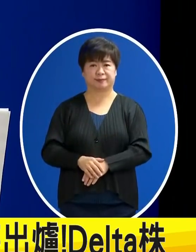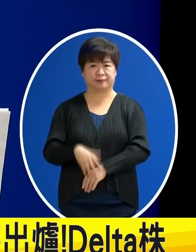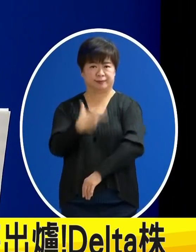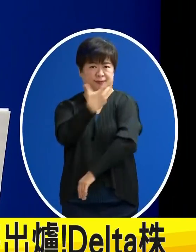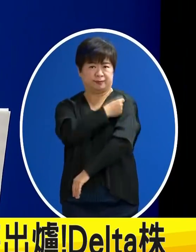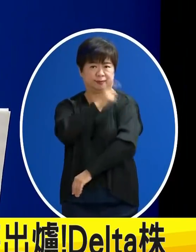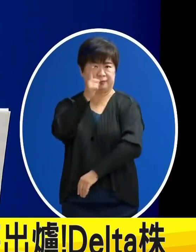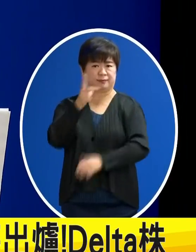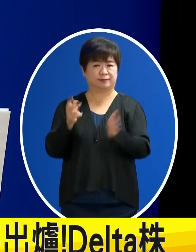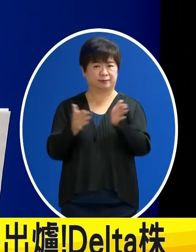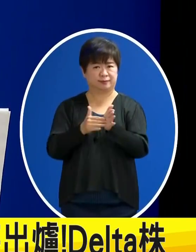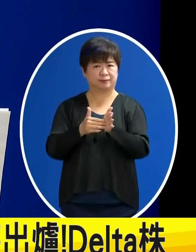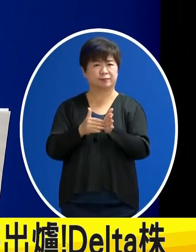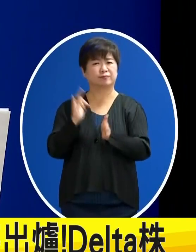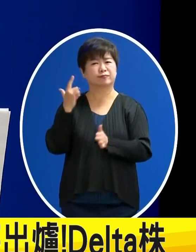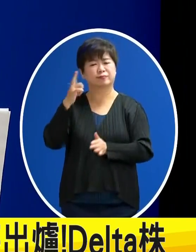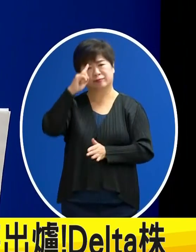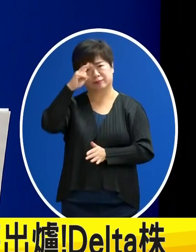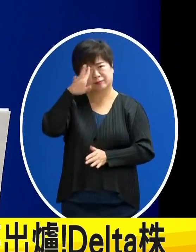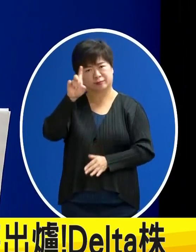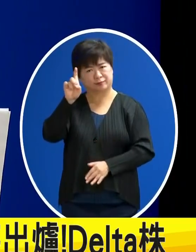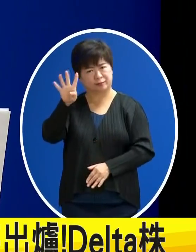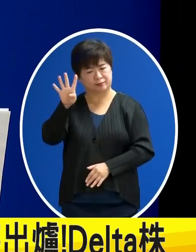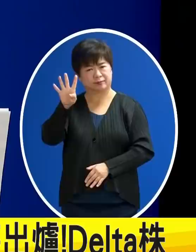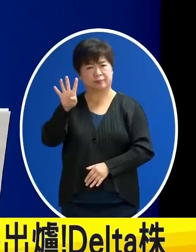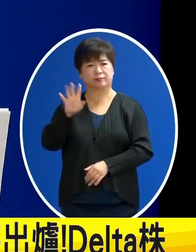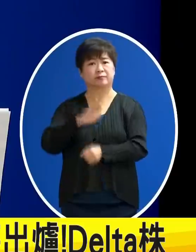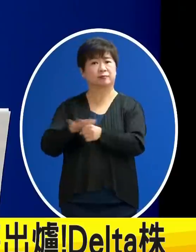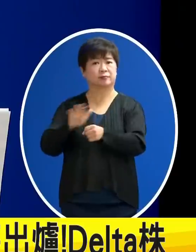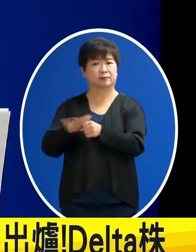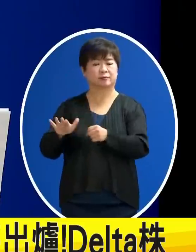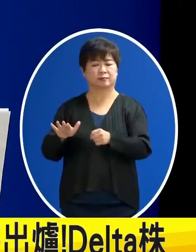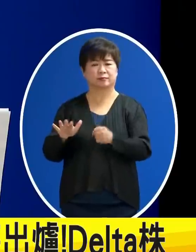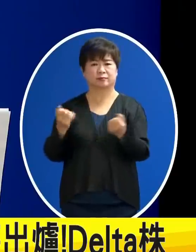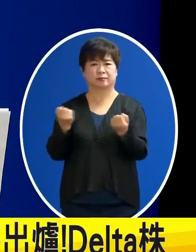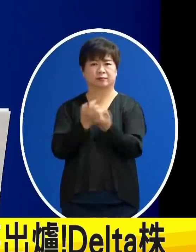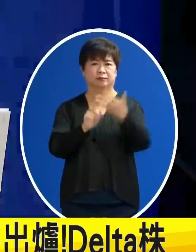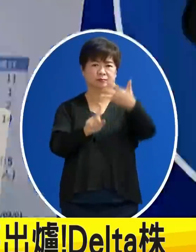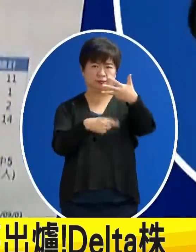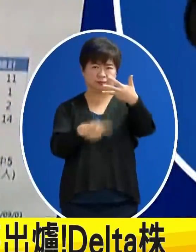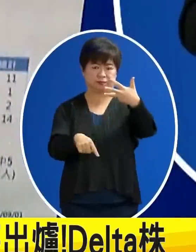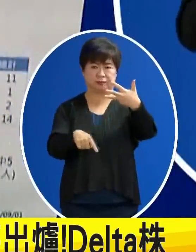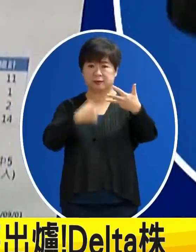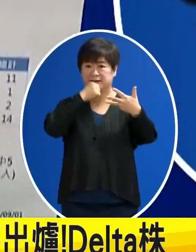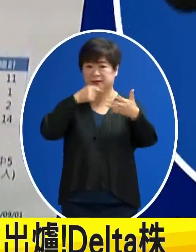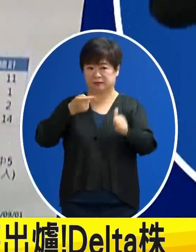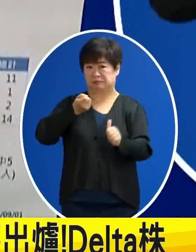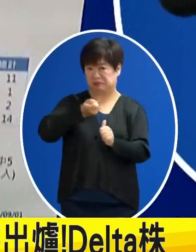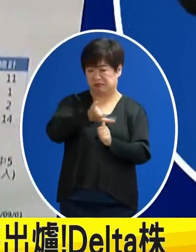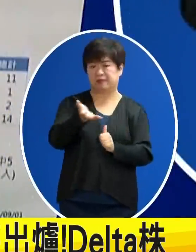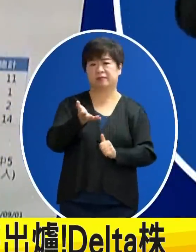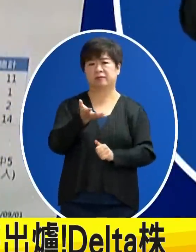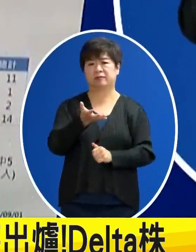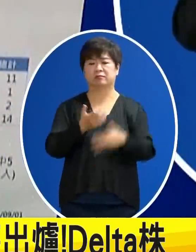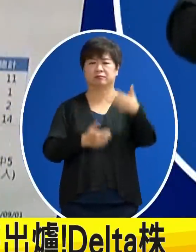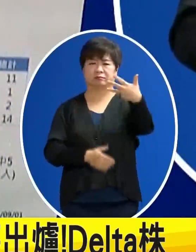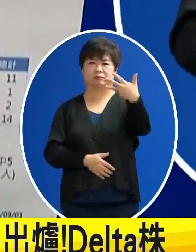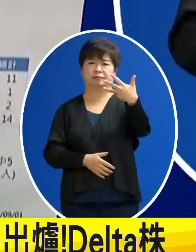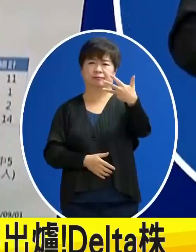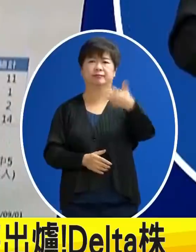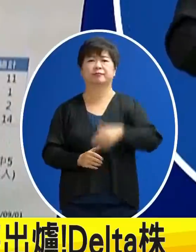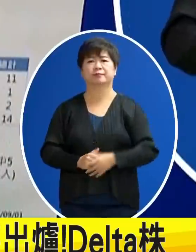剂接种后14天，就是目前有8例，这是以本土而言了哈。那这如果我